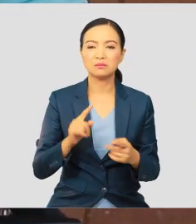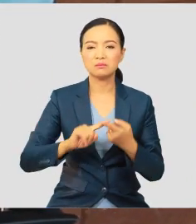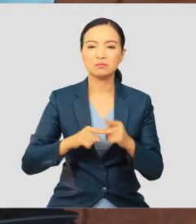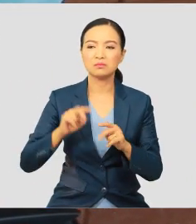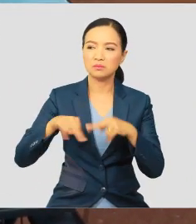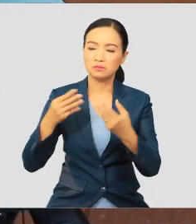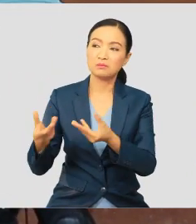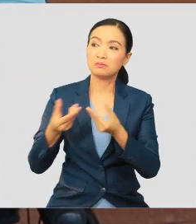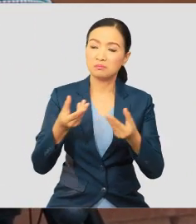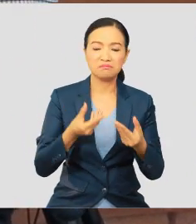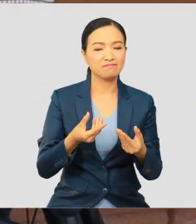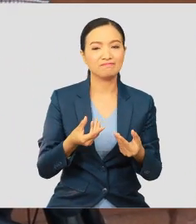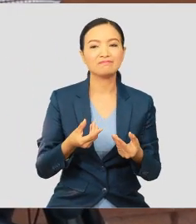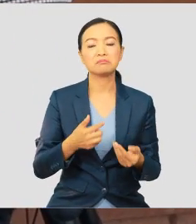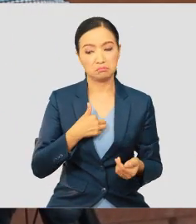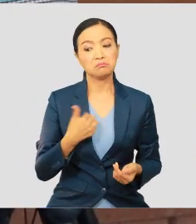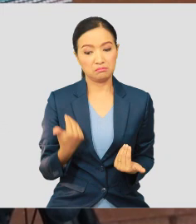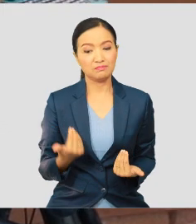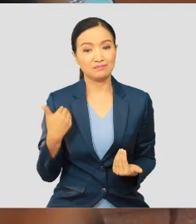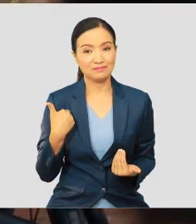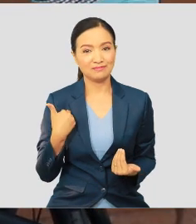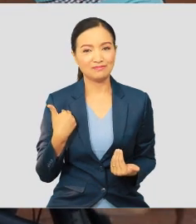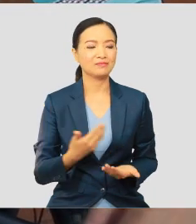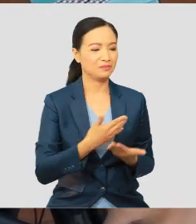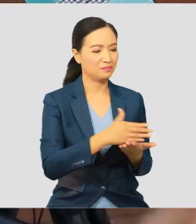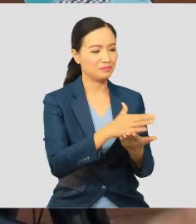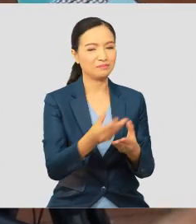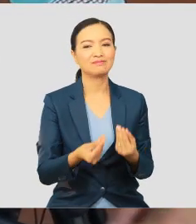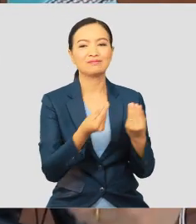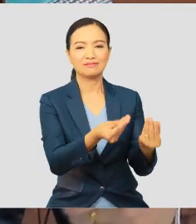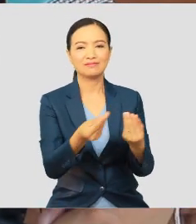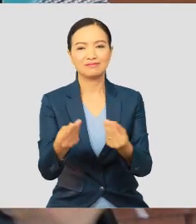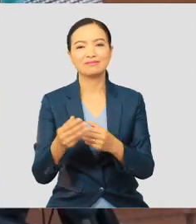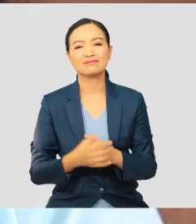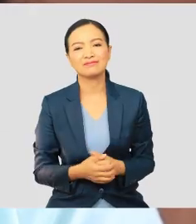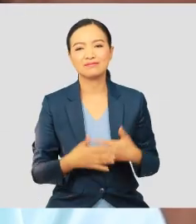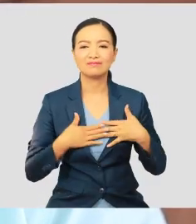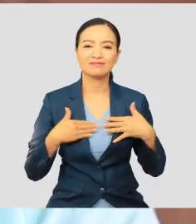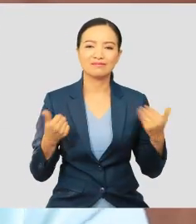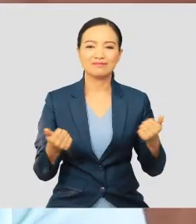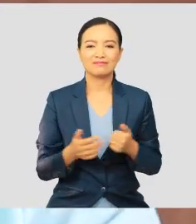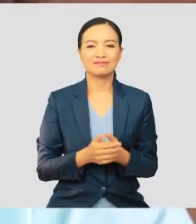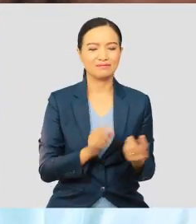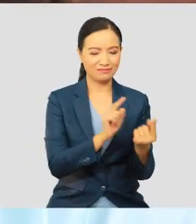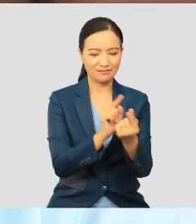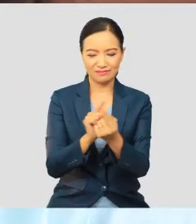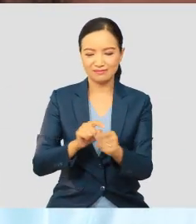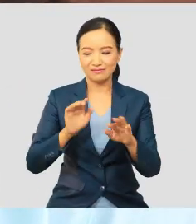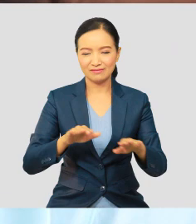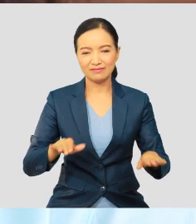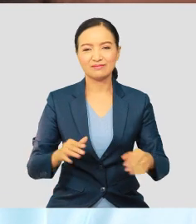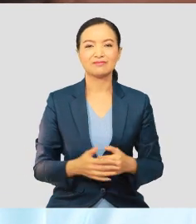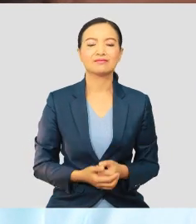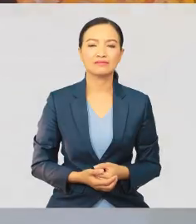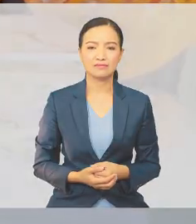าให้พอเราพอจะมีอะค่ะเราก็เลยอยากจะมาแบ่งปันให้น้องถึงไม่เยอะค่ะแต่มันก็ได้ความสุขที่ว่าอย่างน้อยก็ได้มาเจอน้